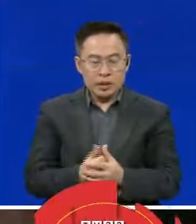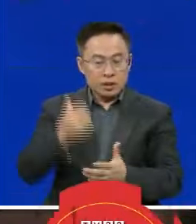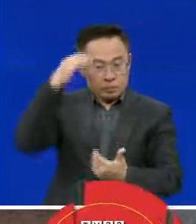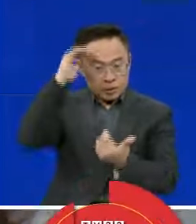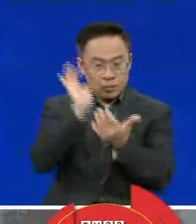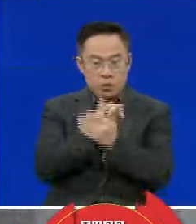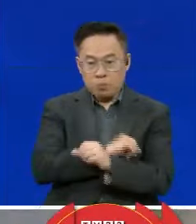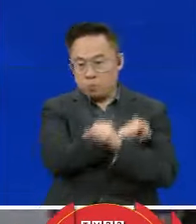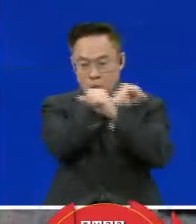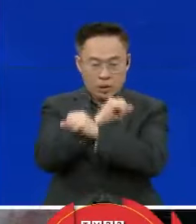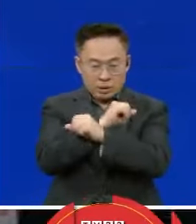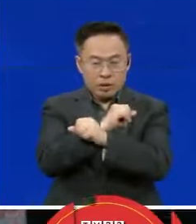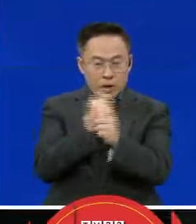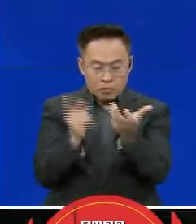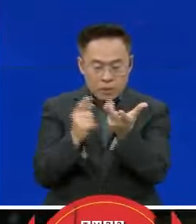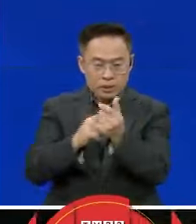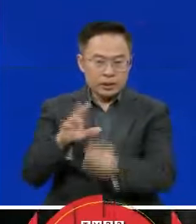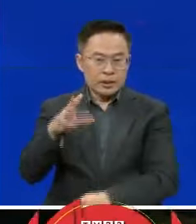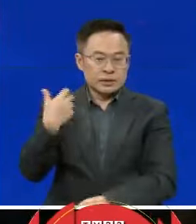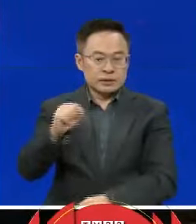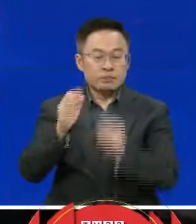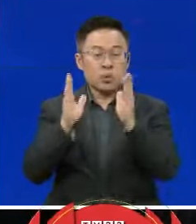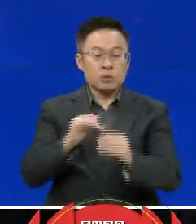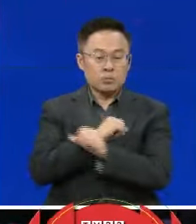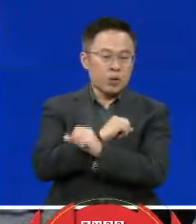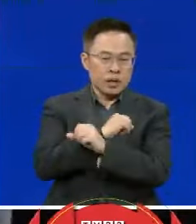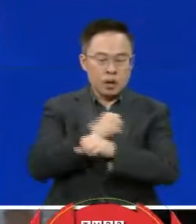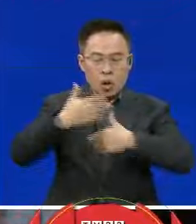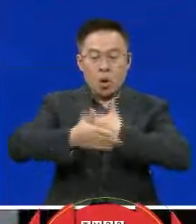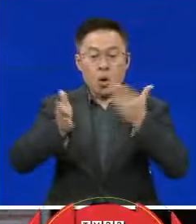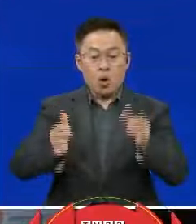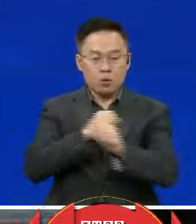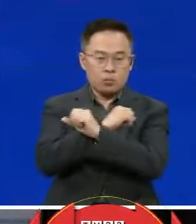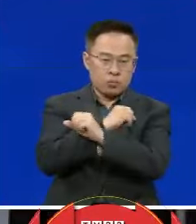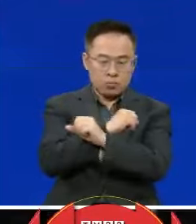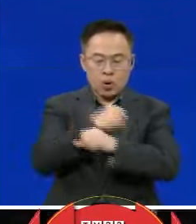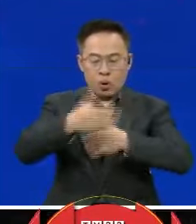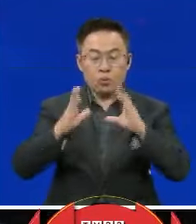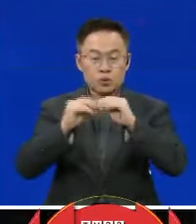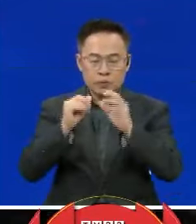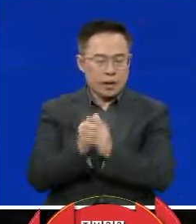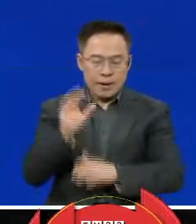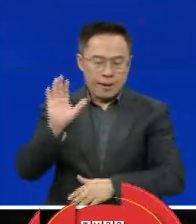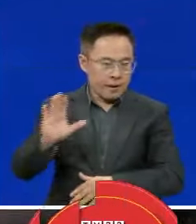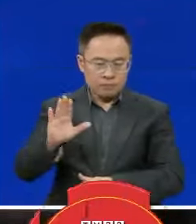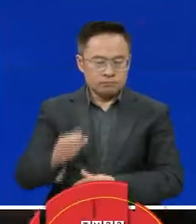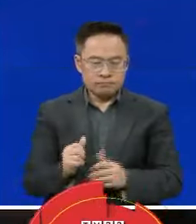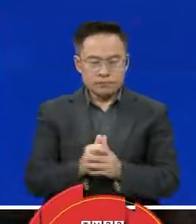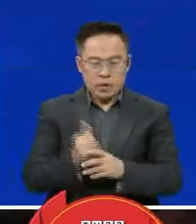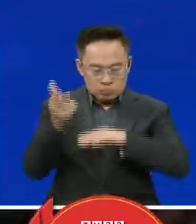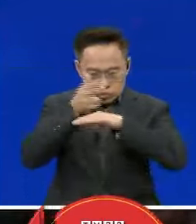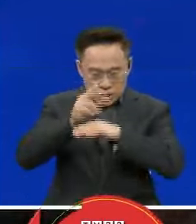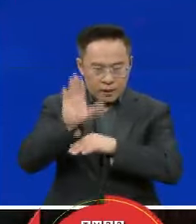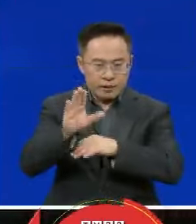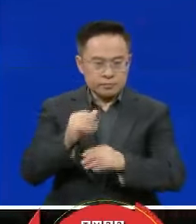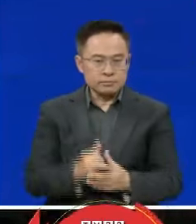ำลังดูแลความเรียบร้อยบริเวณรอบห้องพนักงานสอบสวนแล้วก็ไม่อนุญาตให้สื่อมวลชนมีการบันทึกภาพนะครับ แล้วก็มีรายงานบอกว่